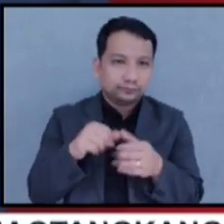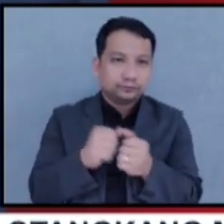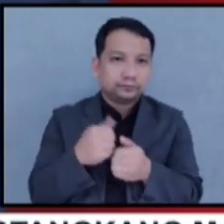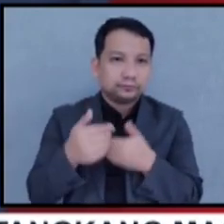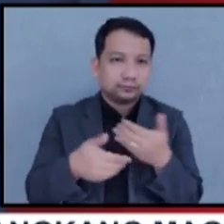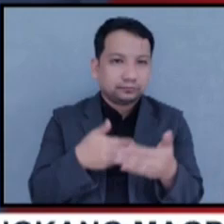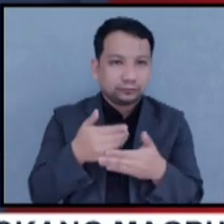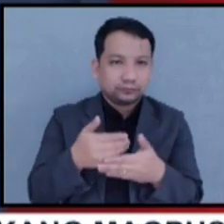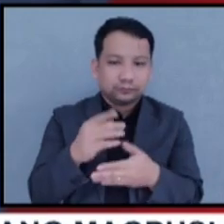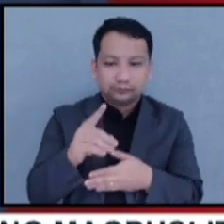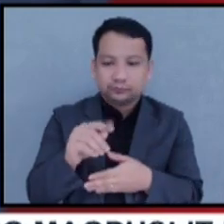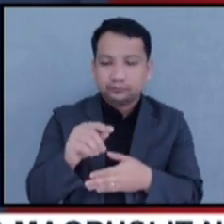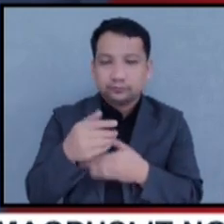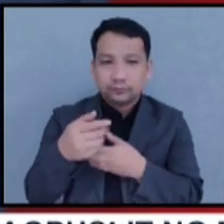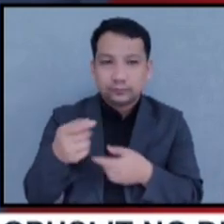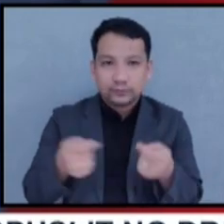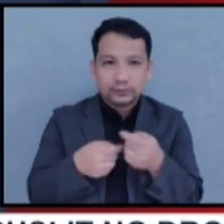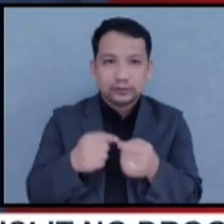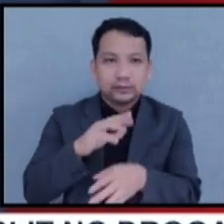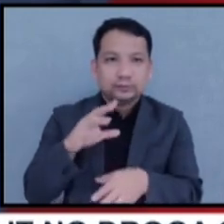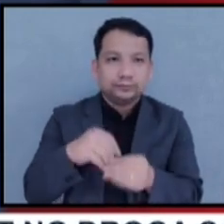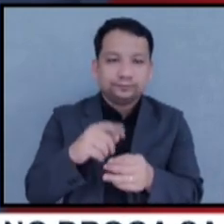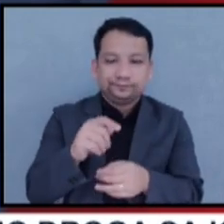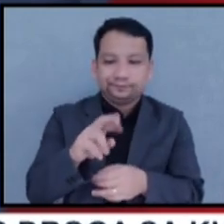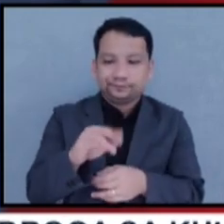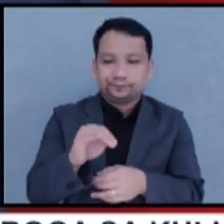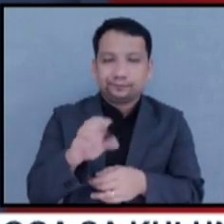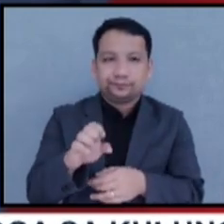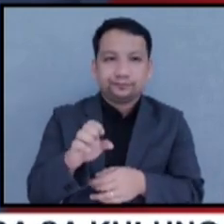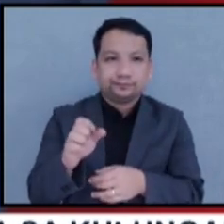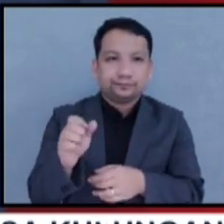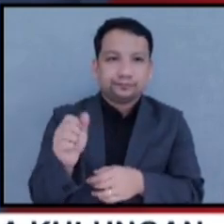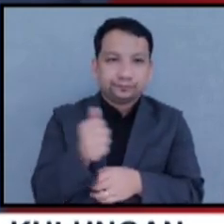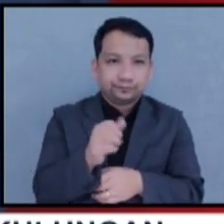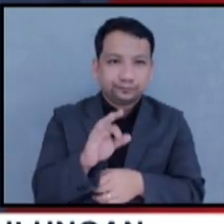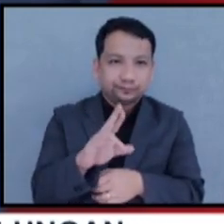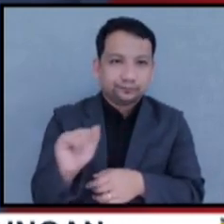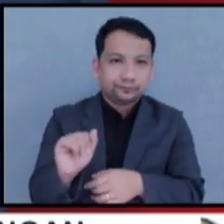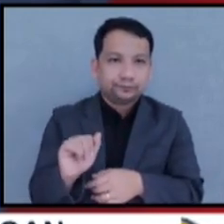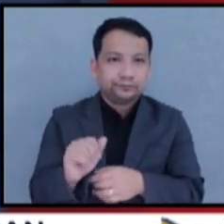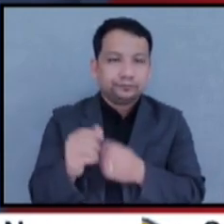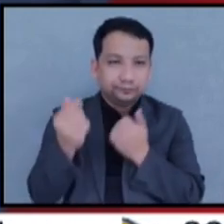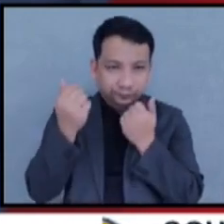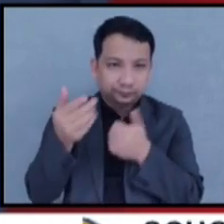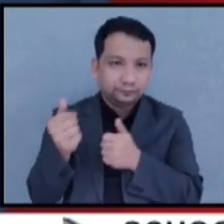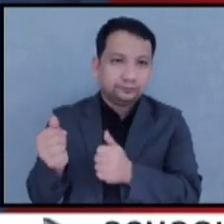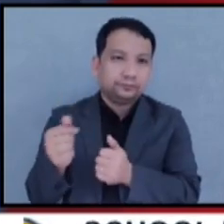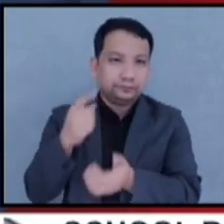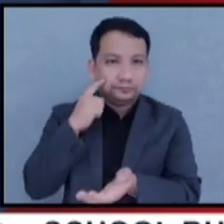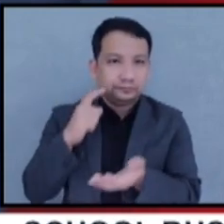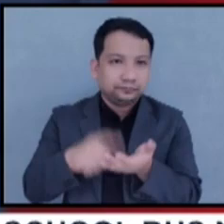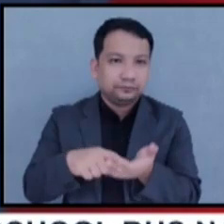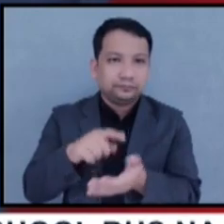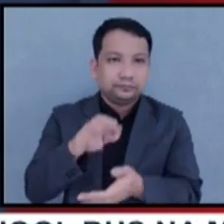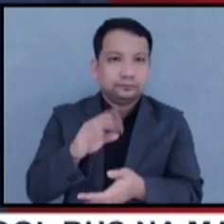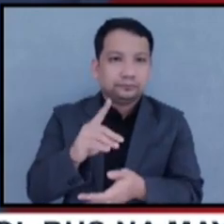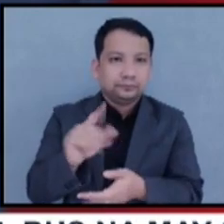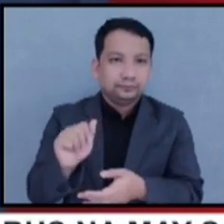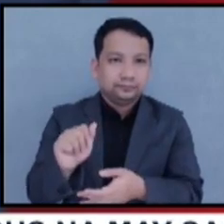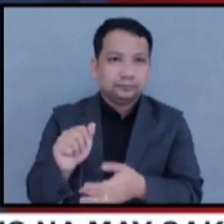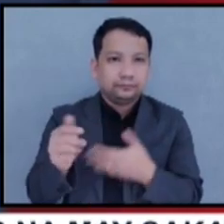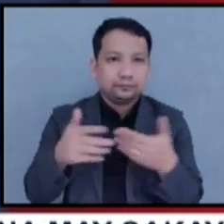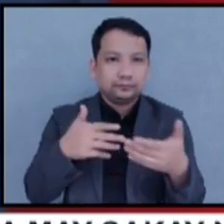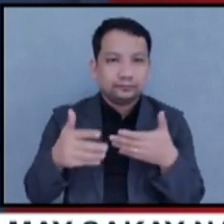sa pag-trade fair o pag-participate sa trade fair, kailangan po compliance sila sa FDA. Registered lahat at ano